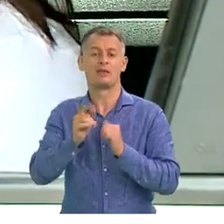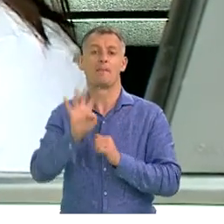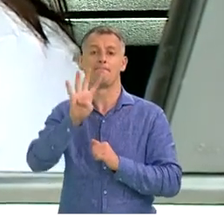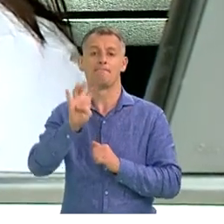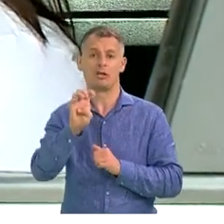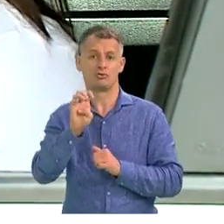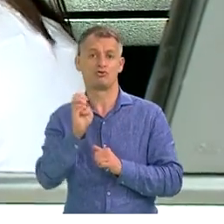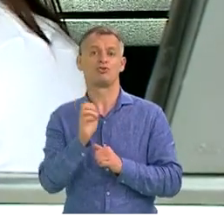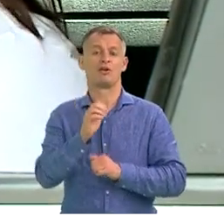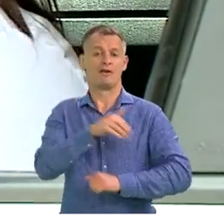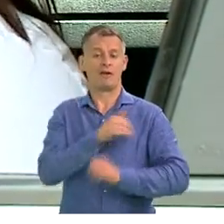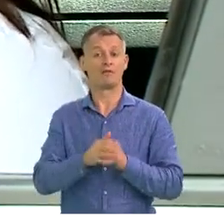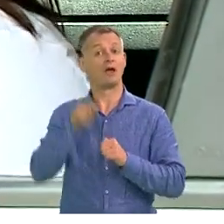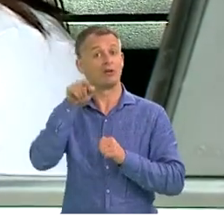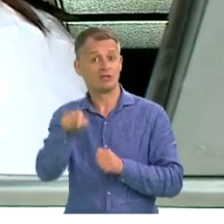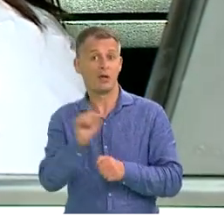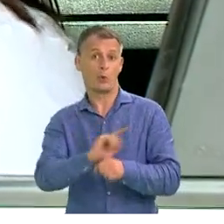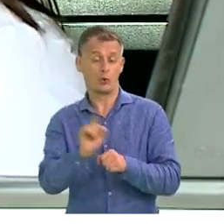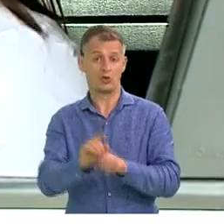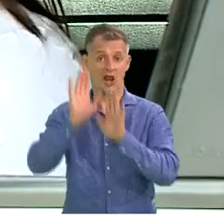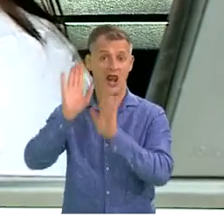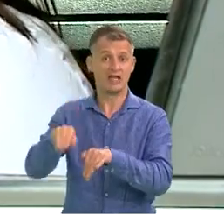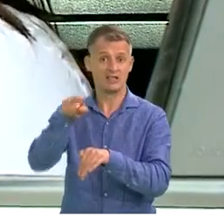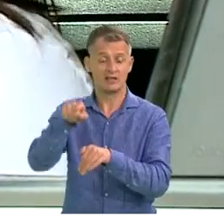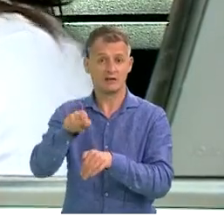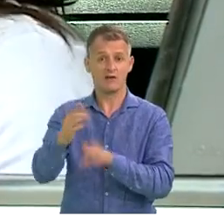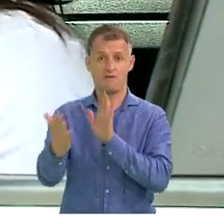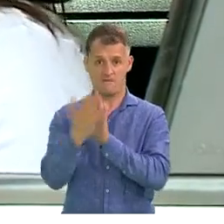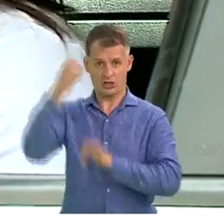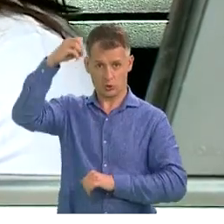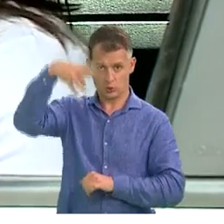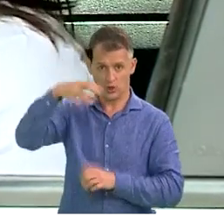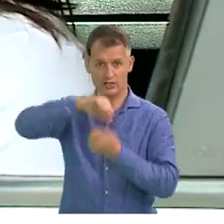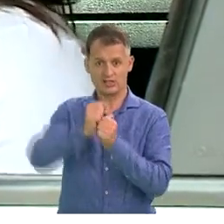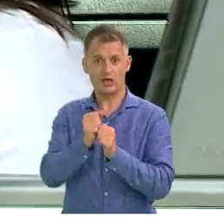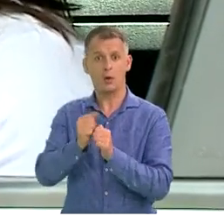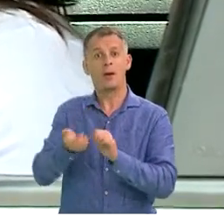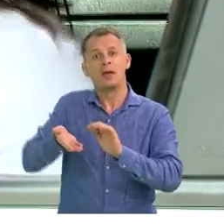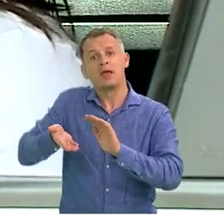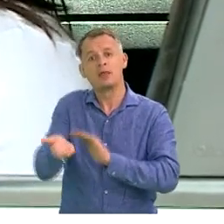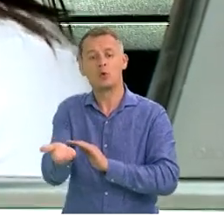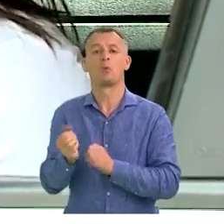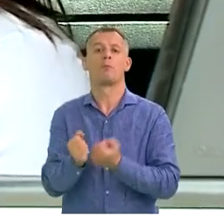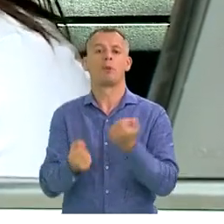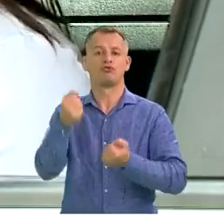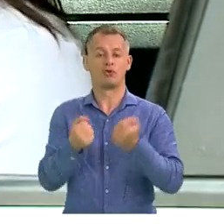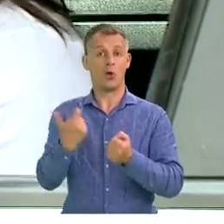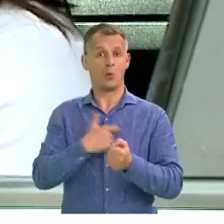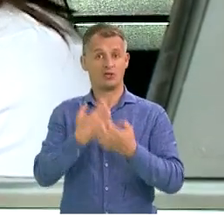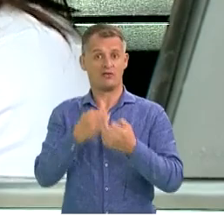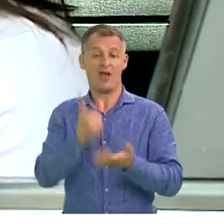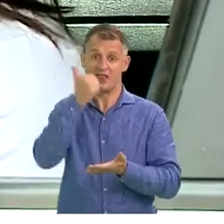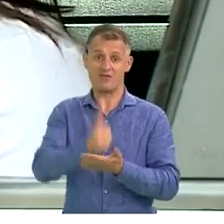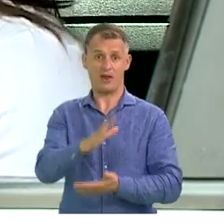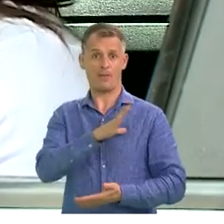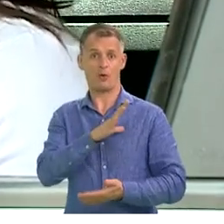aceste condiții, anumite produse lăsate în directa bătaia soarelui sau în torpedoul mașinii pot deveni un adevărat pericol pentru